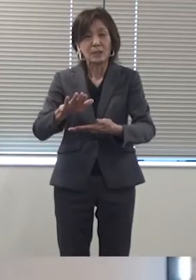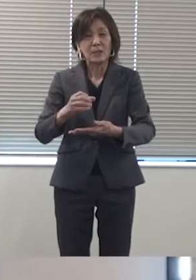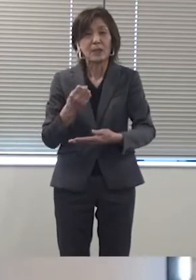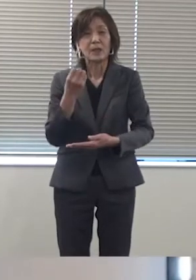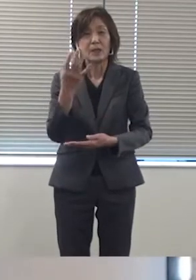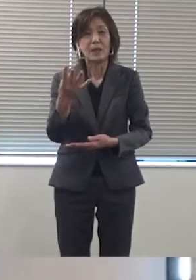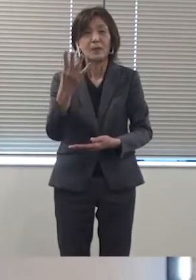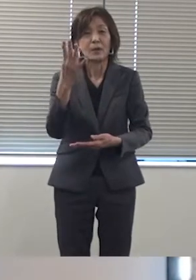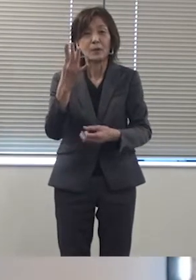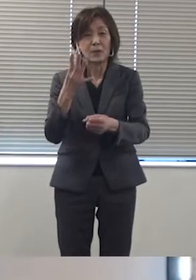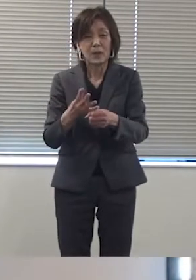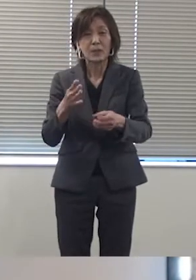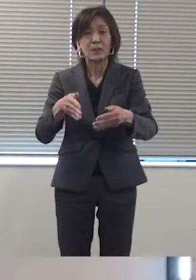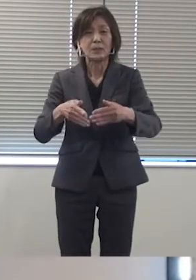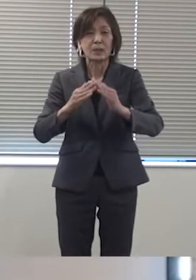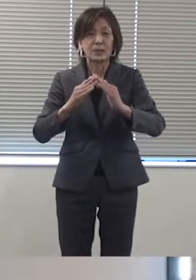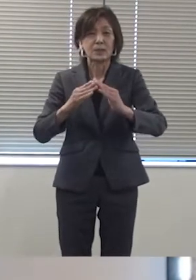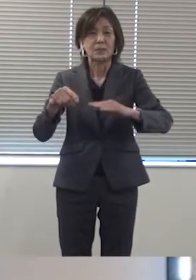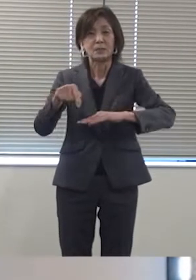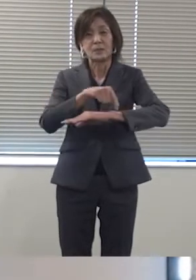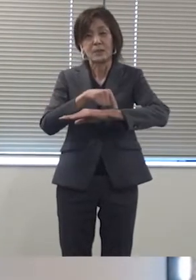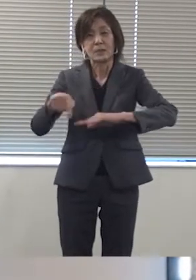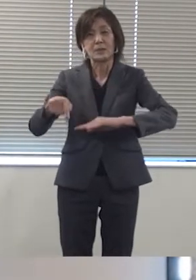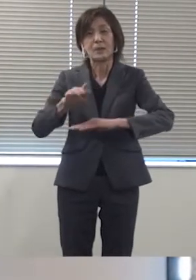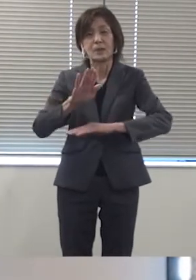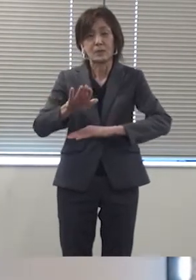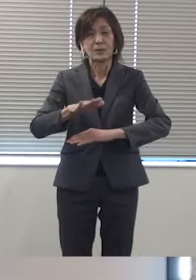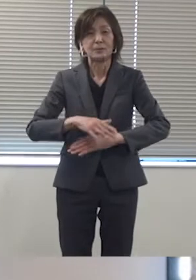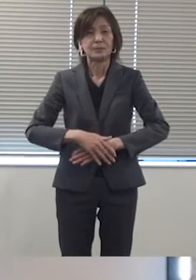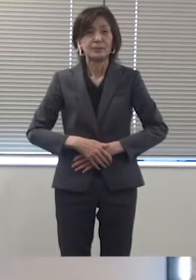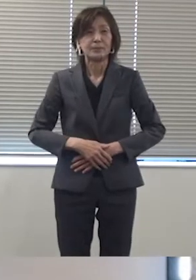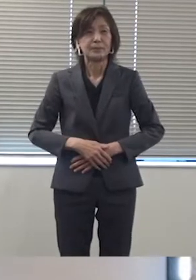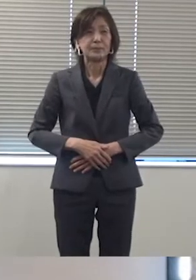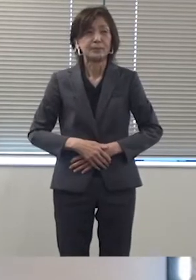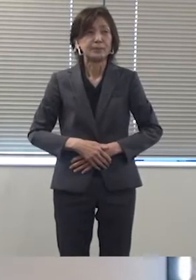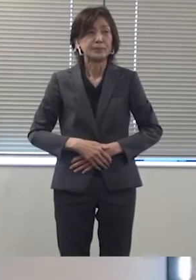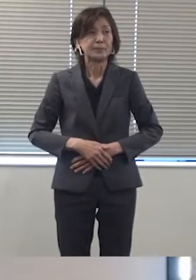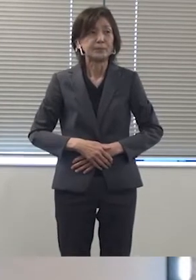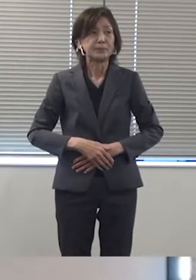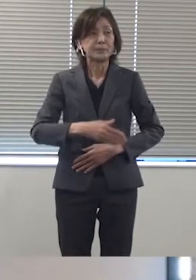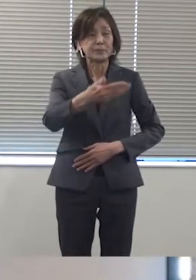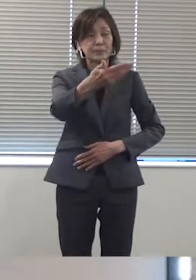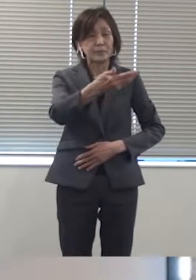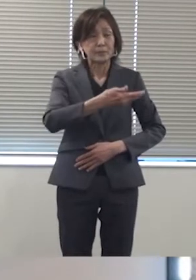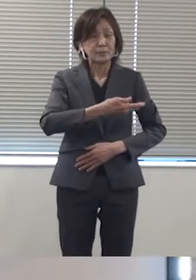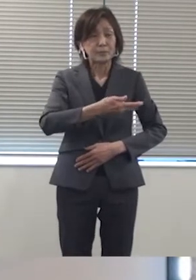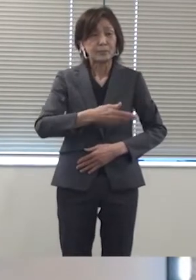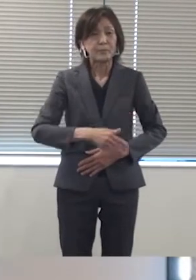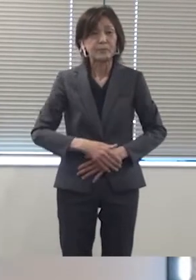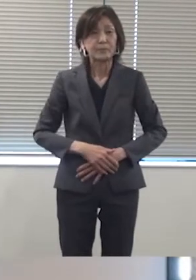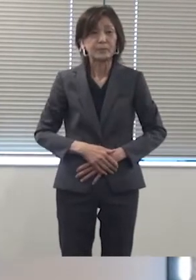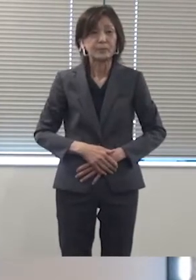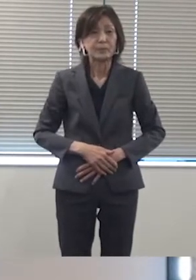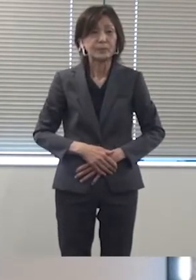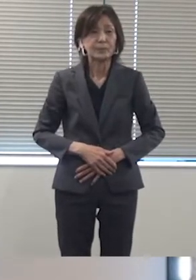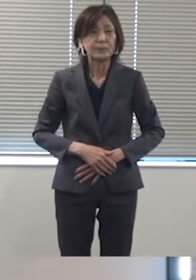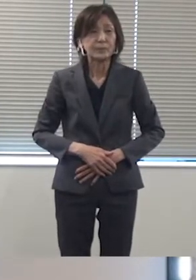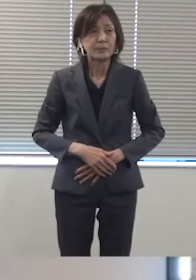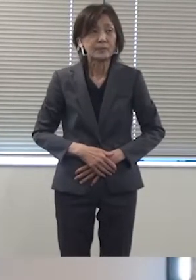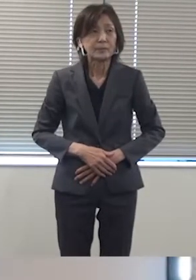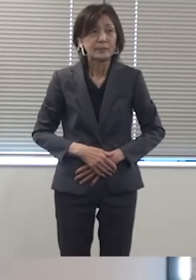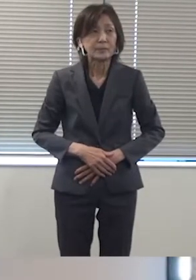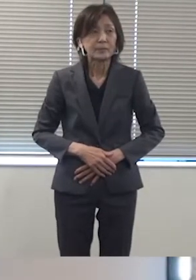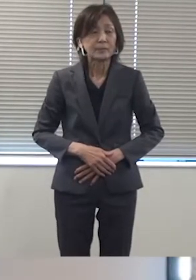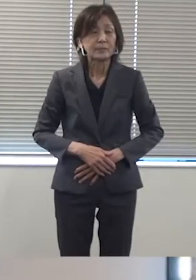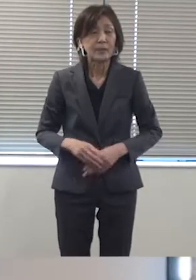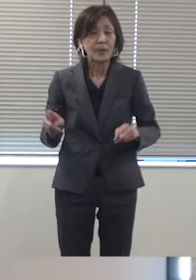ちょっとそれに関連してなんですけども、その新年度から始まる有識者会合で、まあ、そのどういう形で運用するか